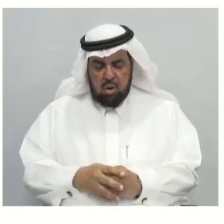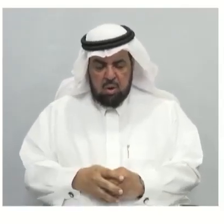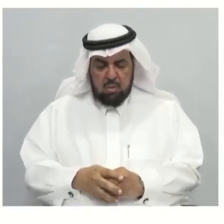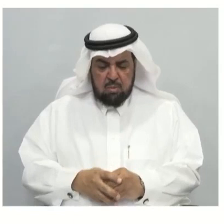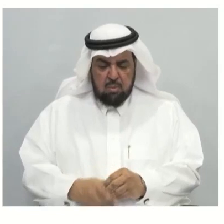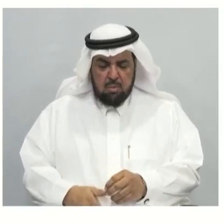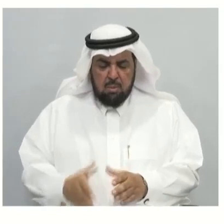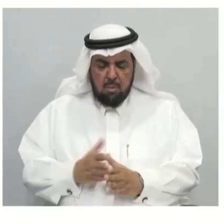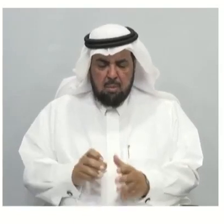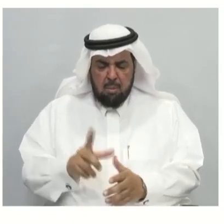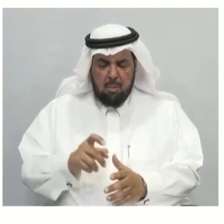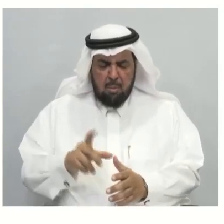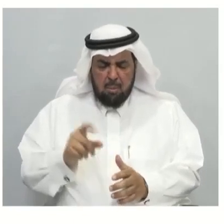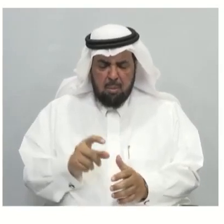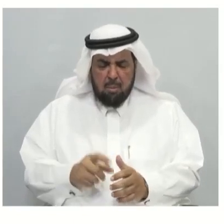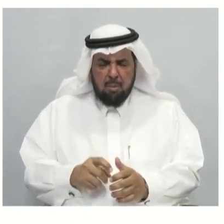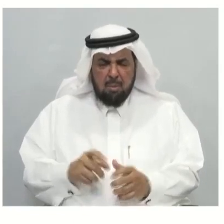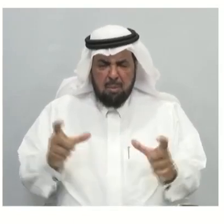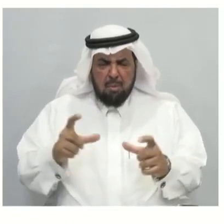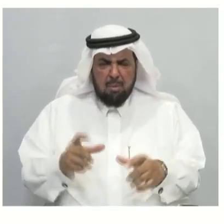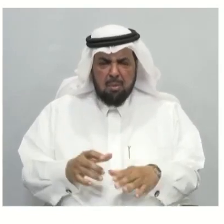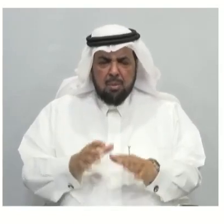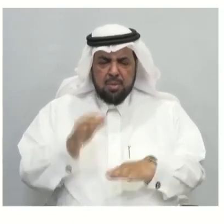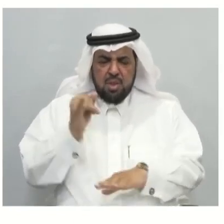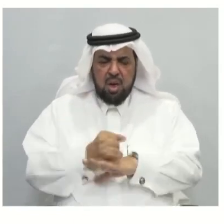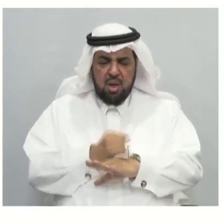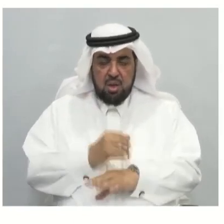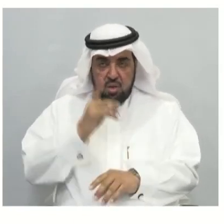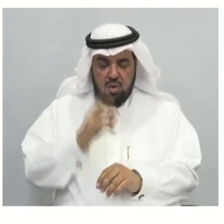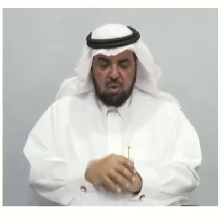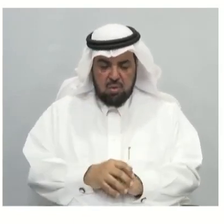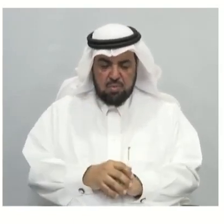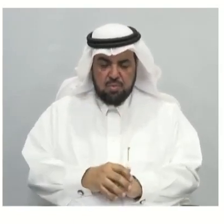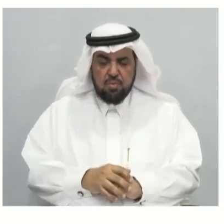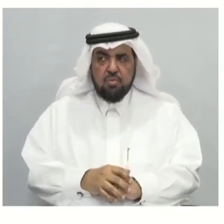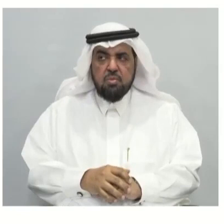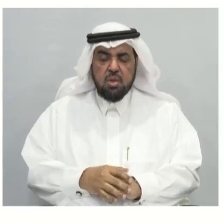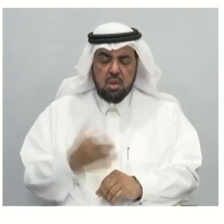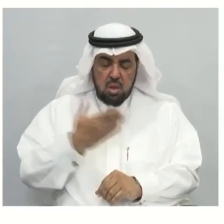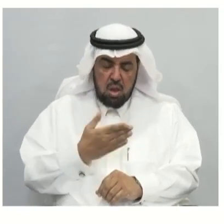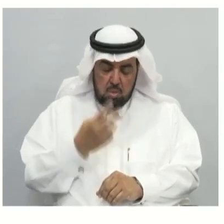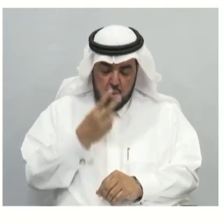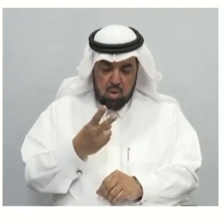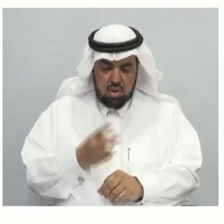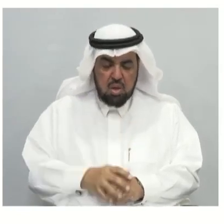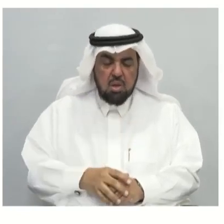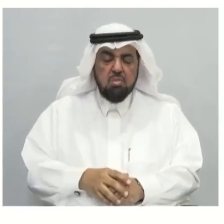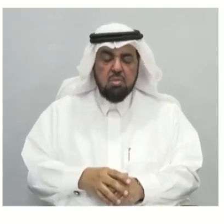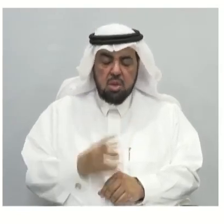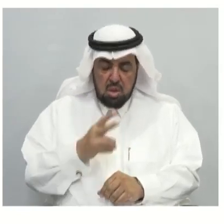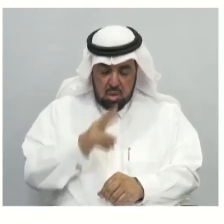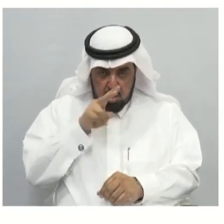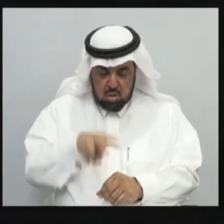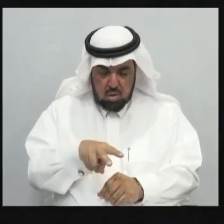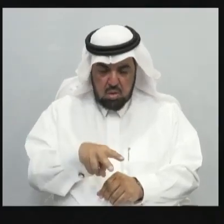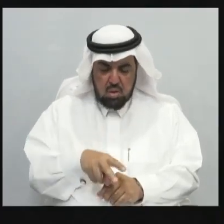وحجم خط اصغر من العنوان الرئيسي بحيث ان القارئ مباشره مجرد ما تقع